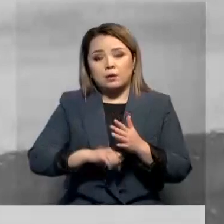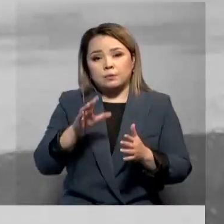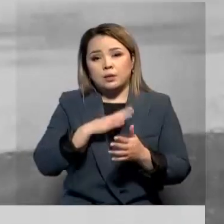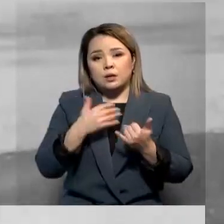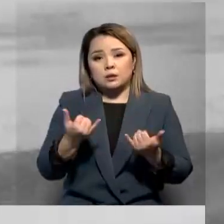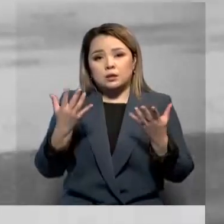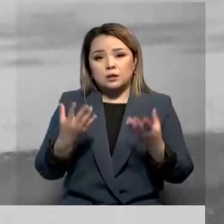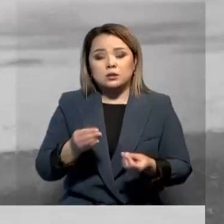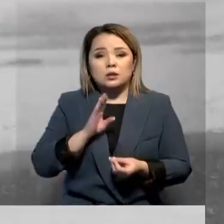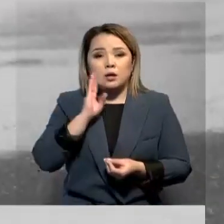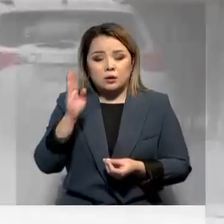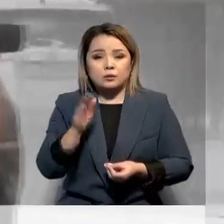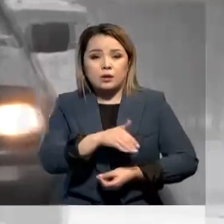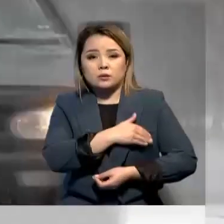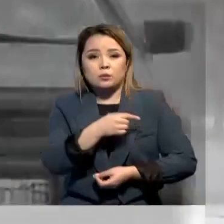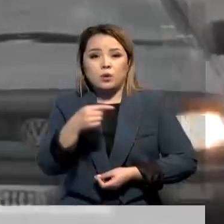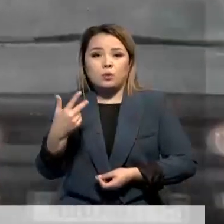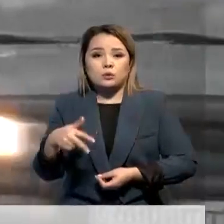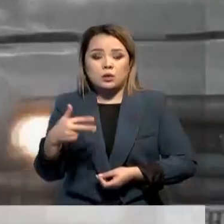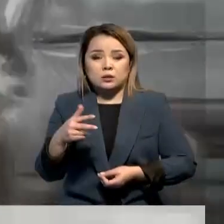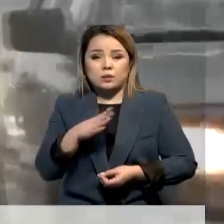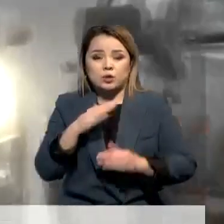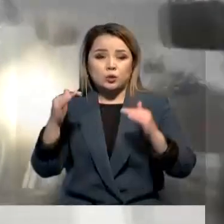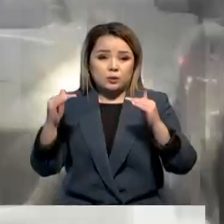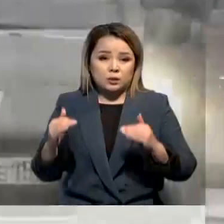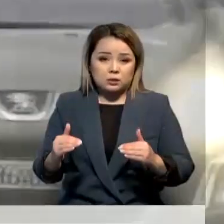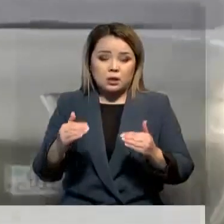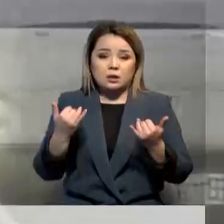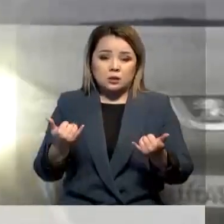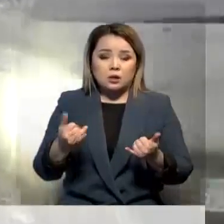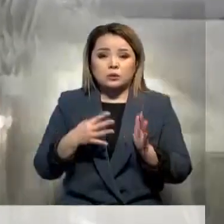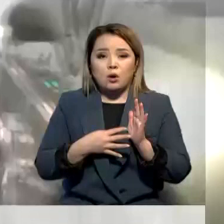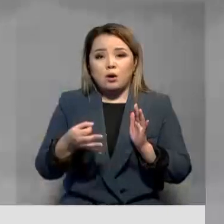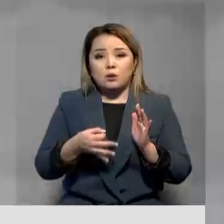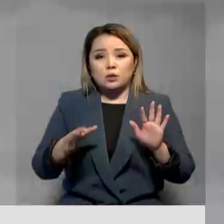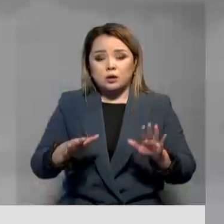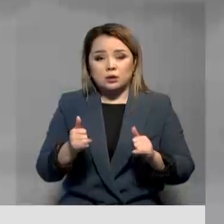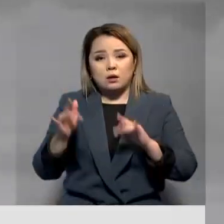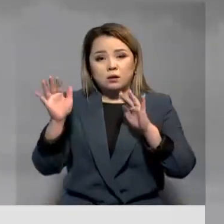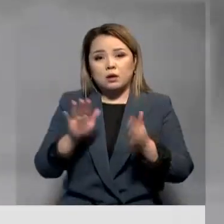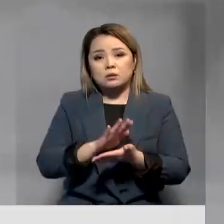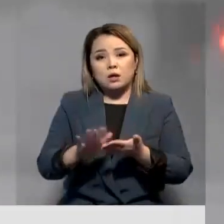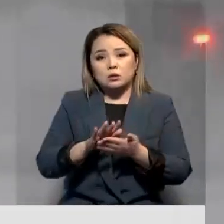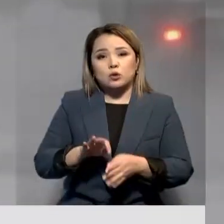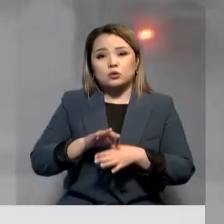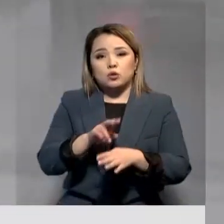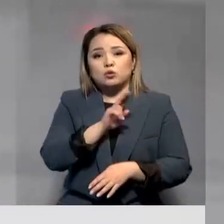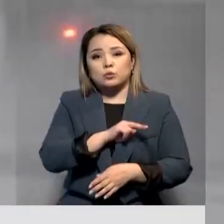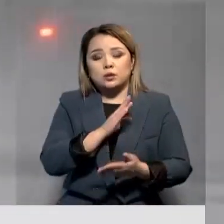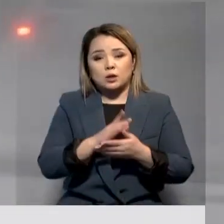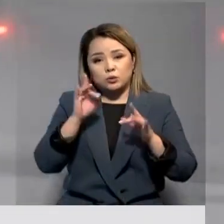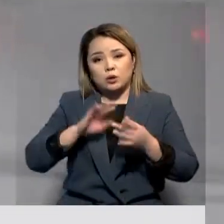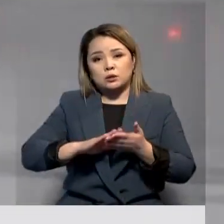ұласты. Бүгін таңертең сынап бағанасы минус 30 градусқа дейін төмендеп кетті. Қазір 9 ауданда қар тазалау жұмыстары жүргізіліп жатыр.